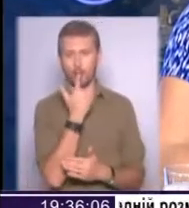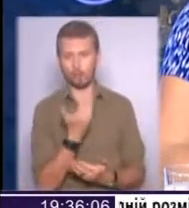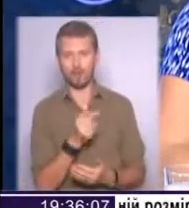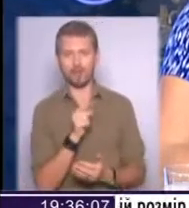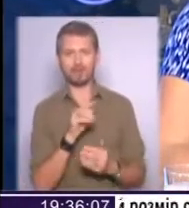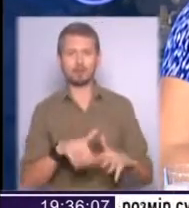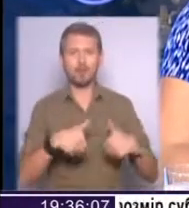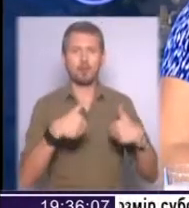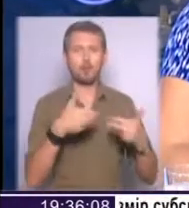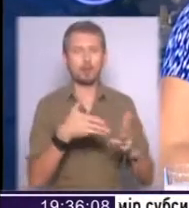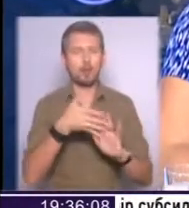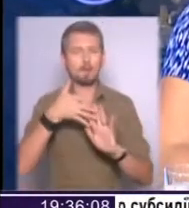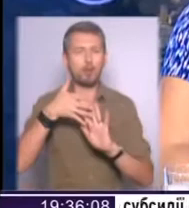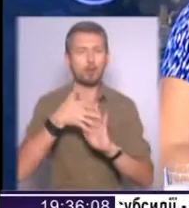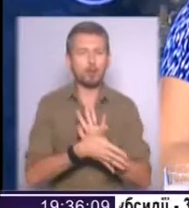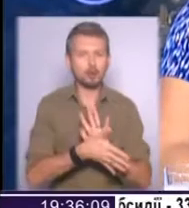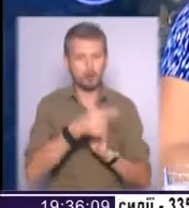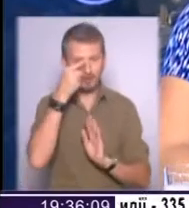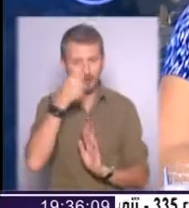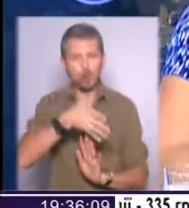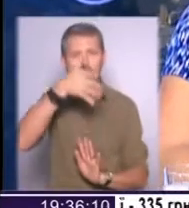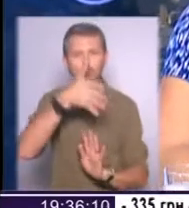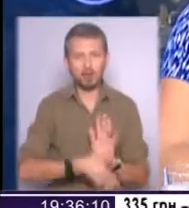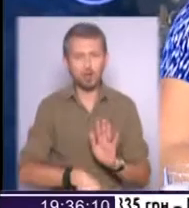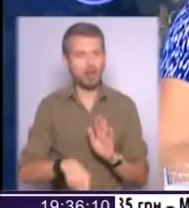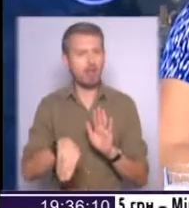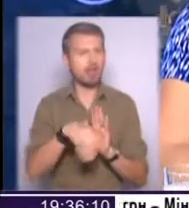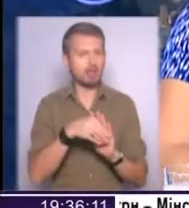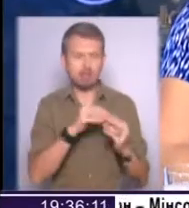пропонує прозорі, зрозумілі, некорупційні,